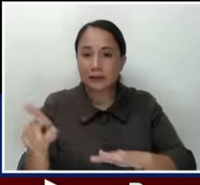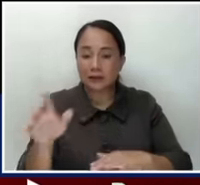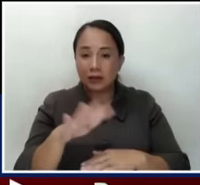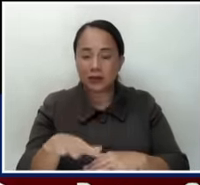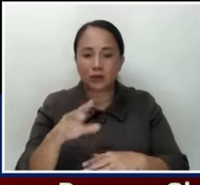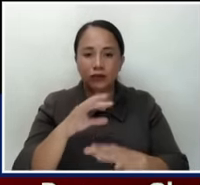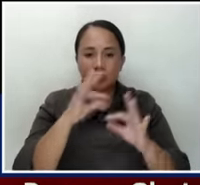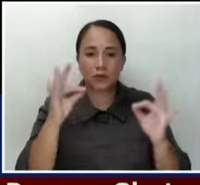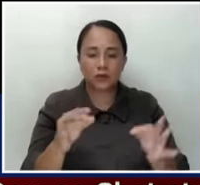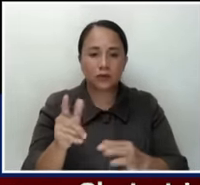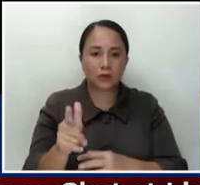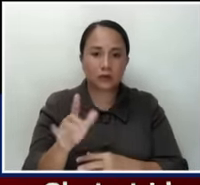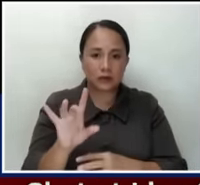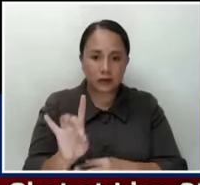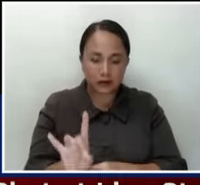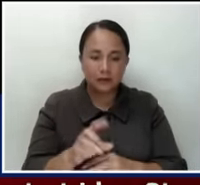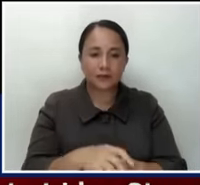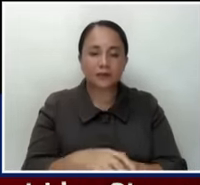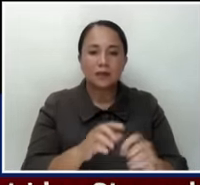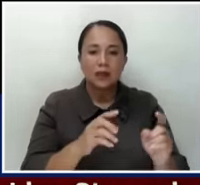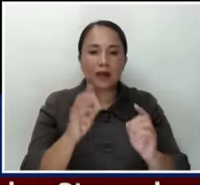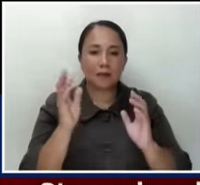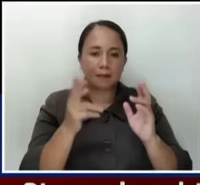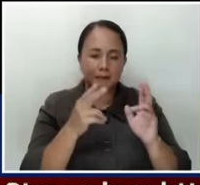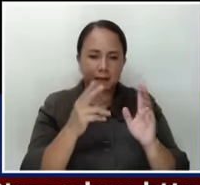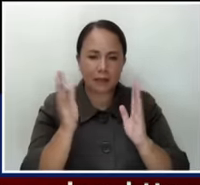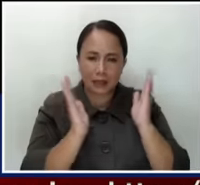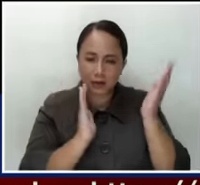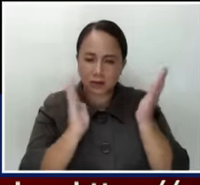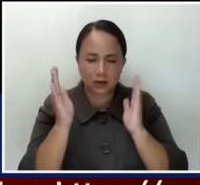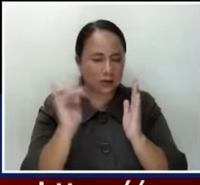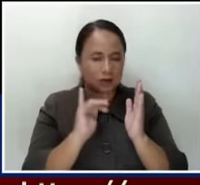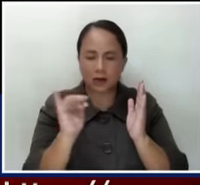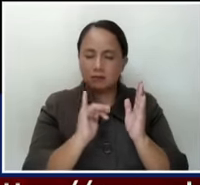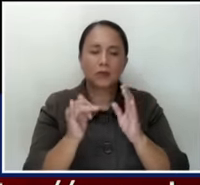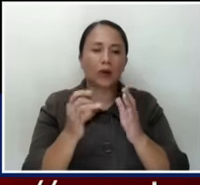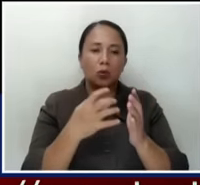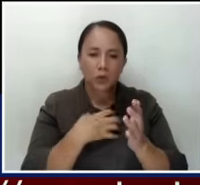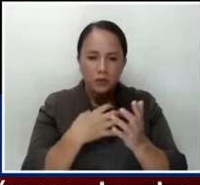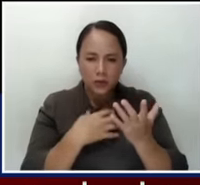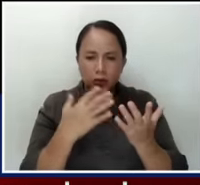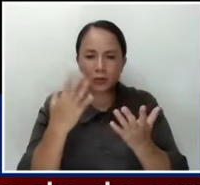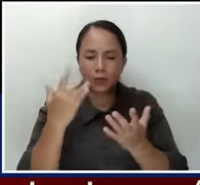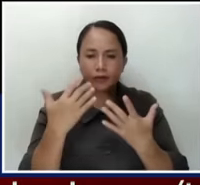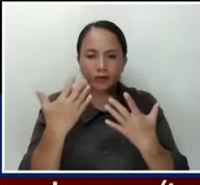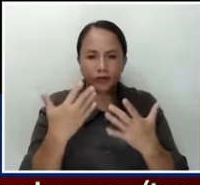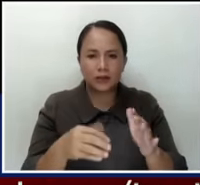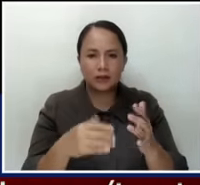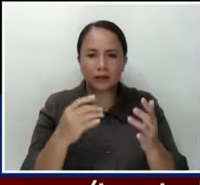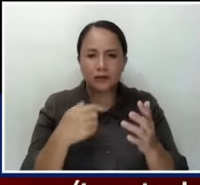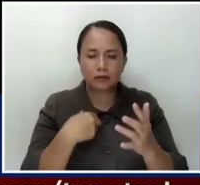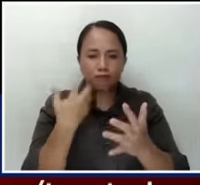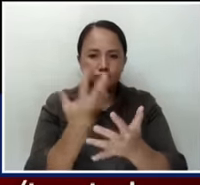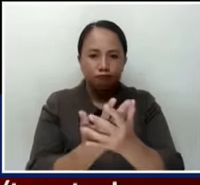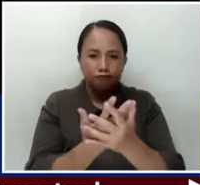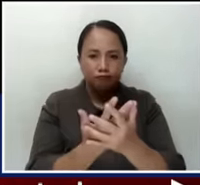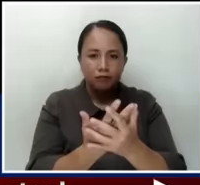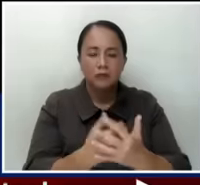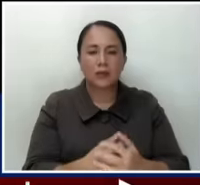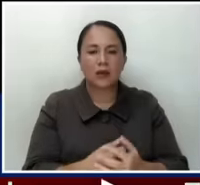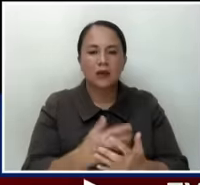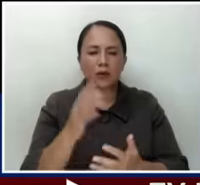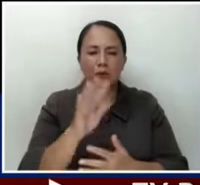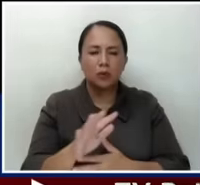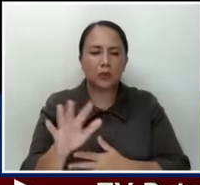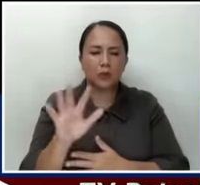February 28. Isang Malaysian din ang humingi ng tulong sa komisyon matapos din umano siyang ikulong. Aabot sa mahigit